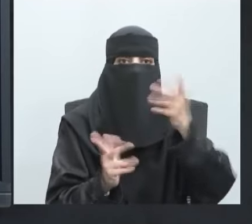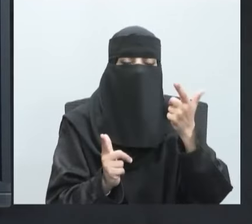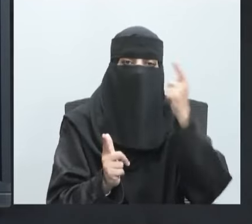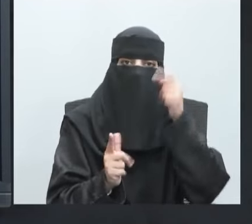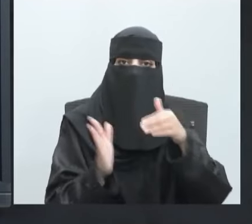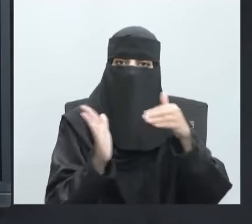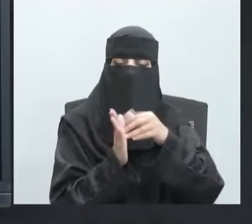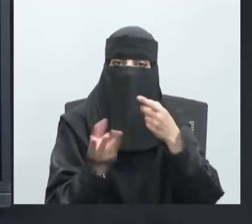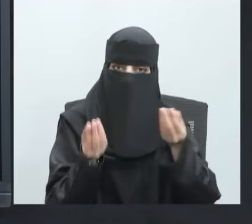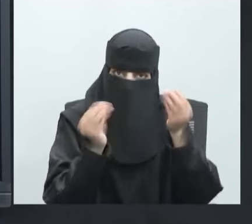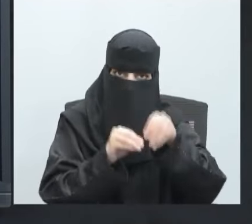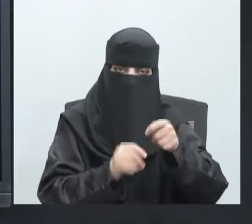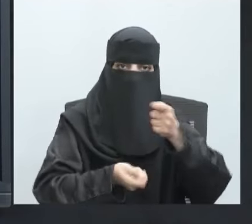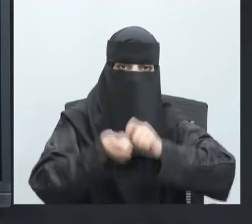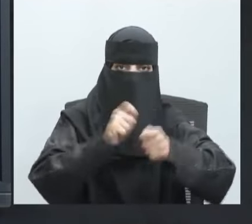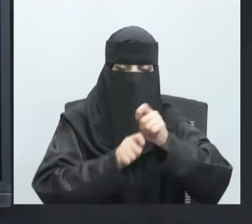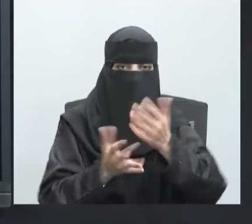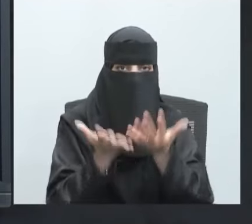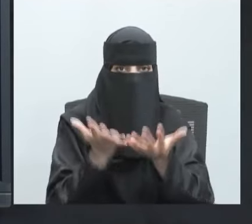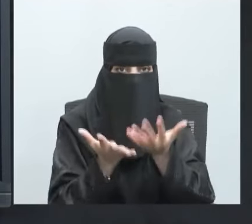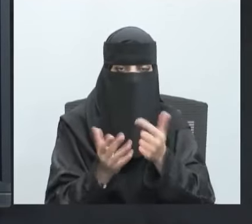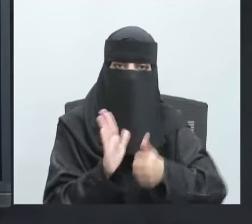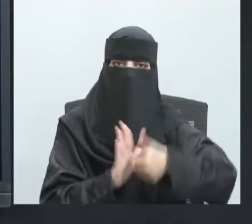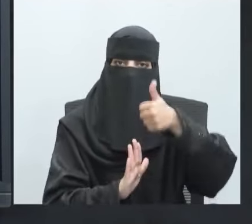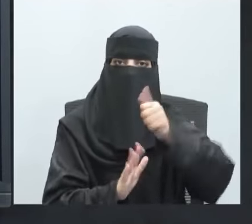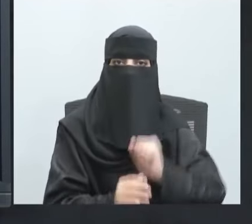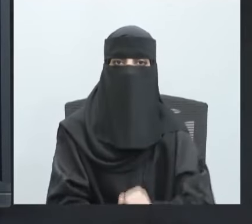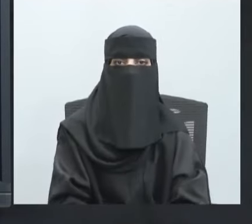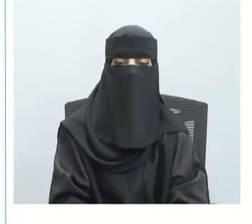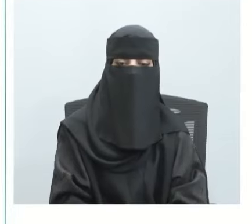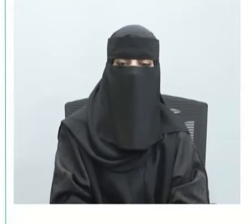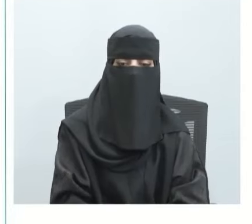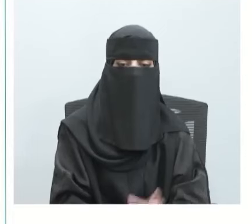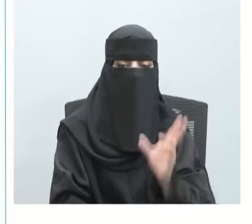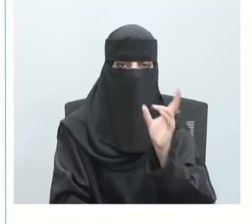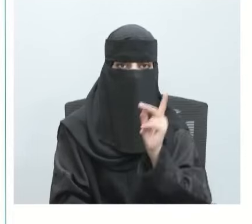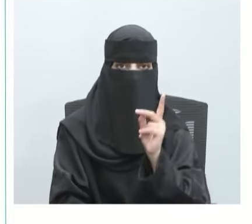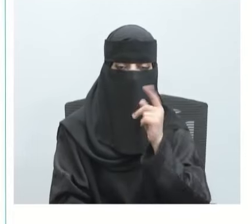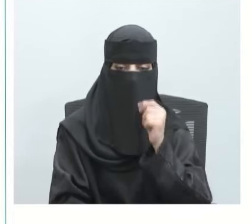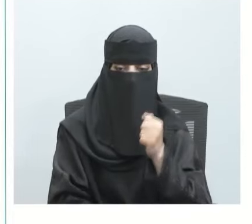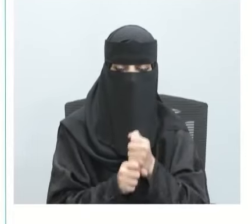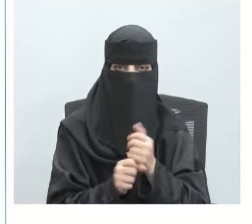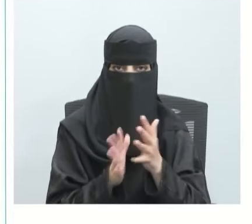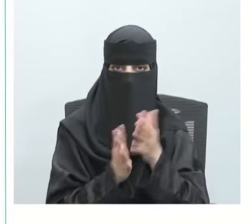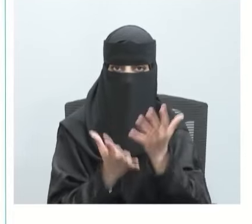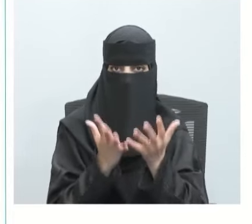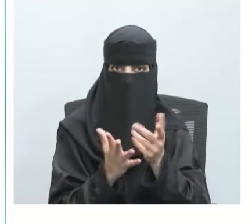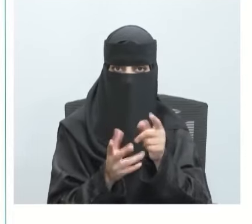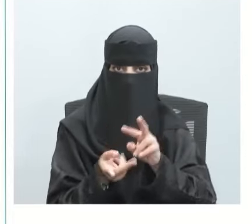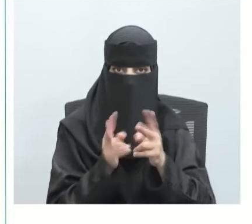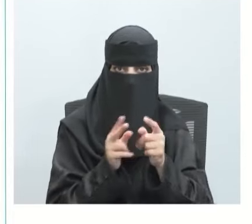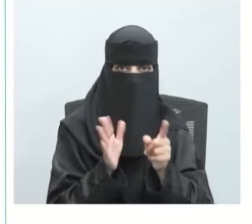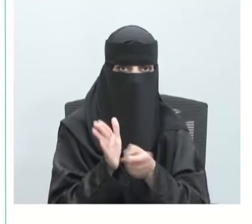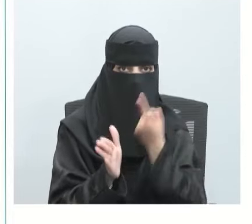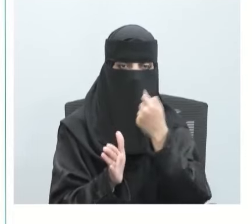تستطيع اعداد الميزانيه بشكل افضل وبما ان اعداد معظم الميزانيات يحدث مره